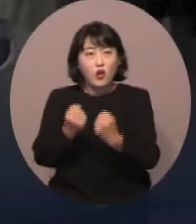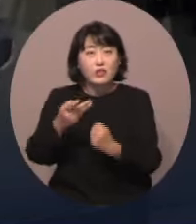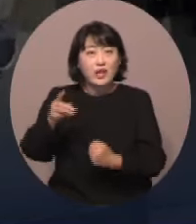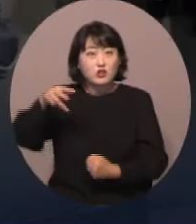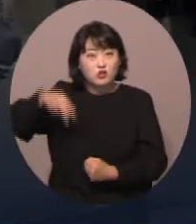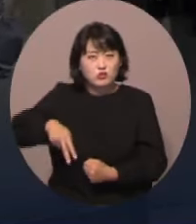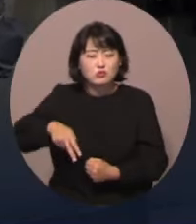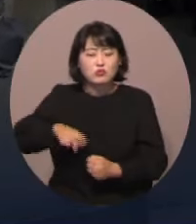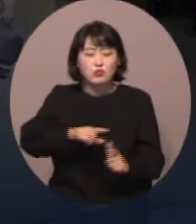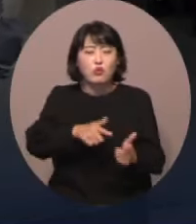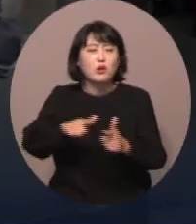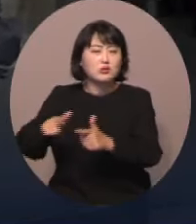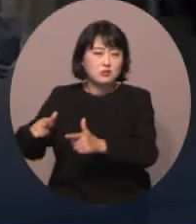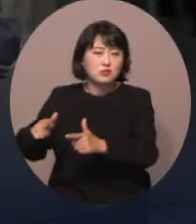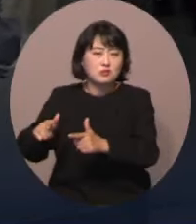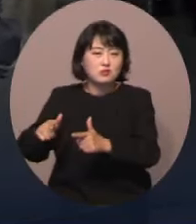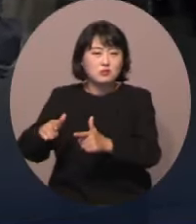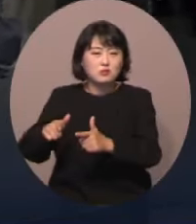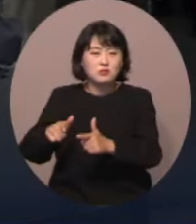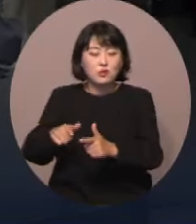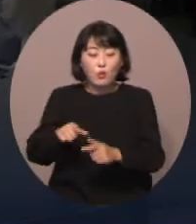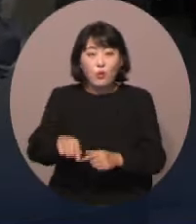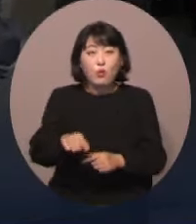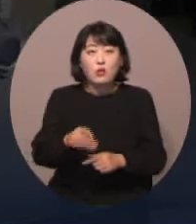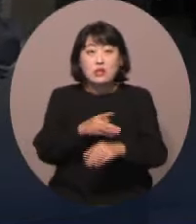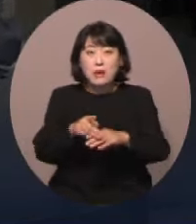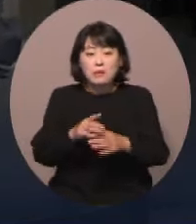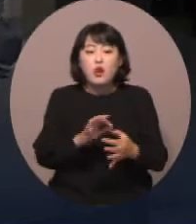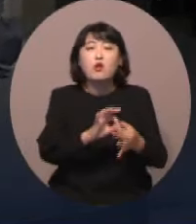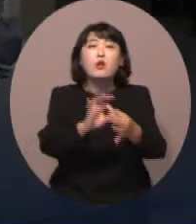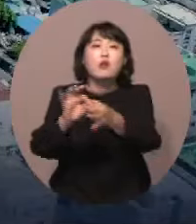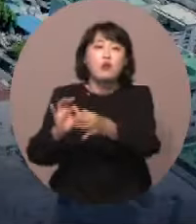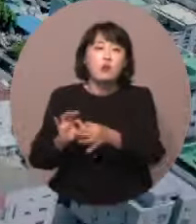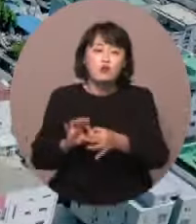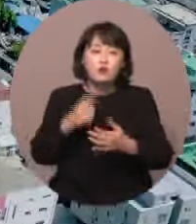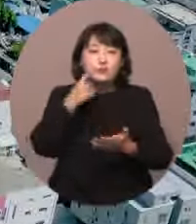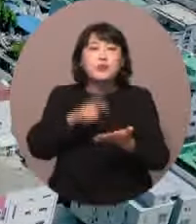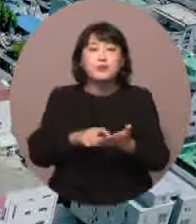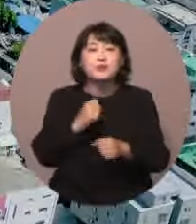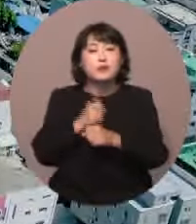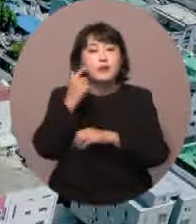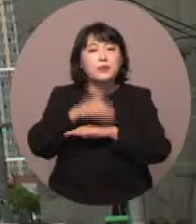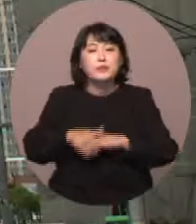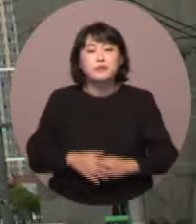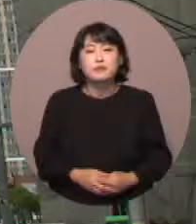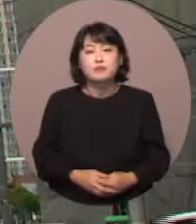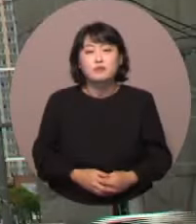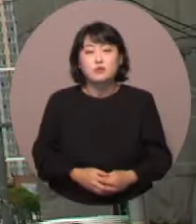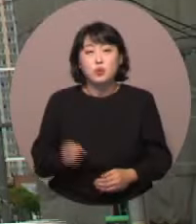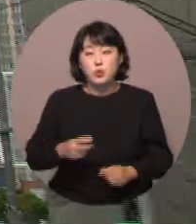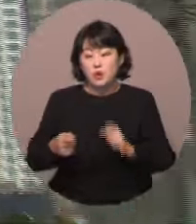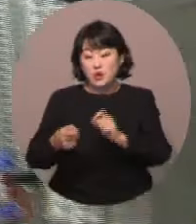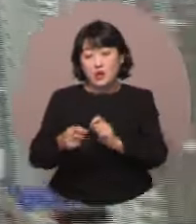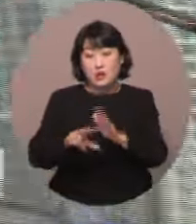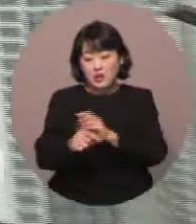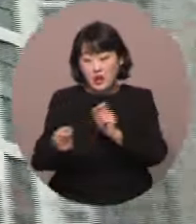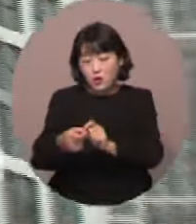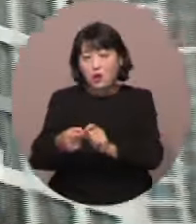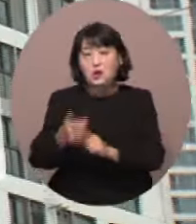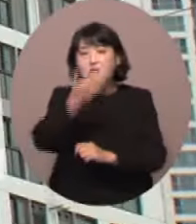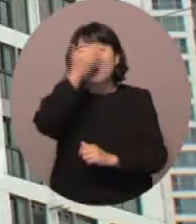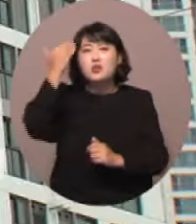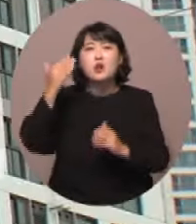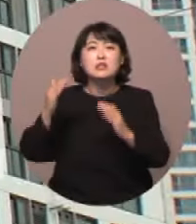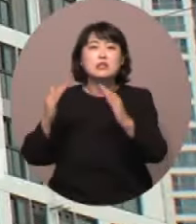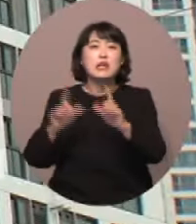다양한 교통수단이 그 역에서 항상 연계가 될 수 있도록. 또 역세권에 청년주택을 마련해